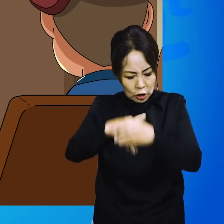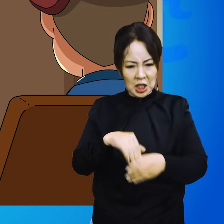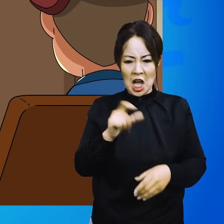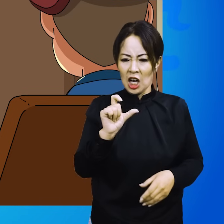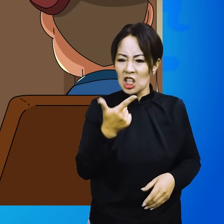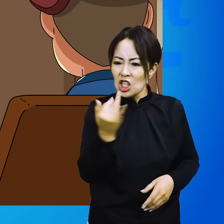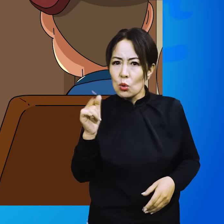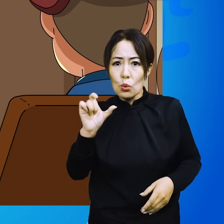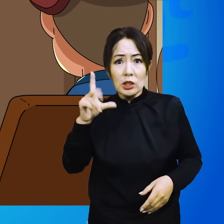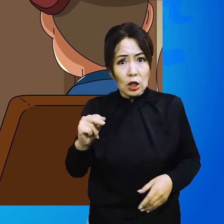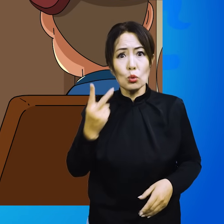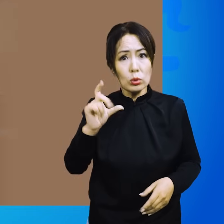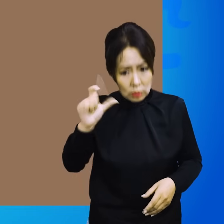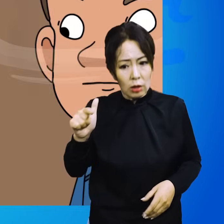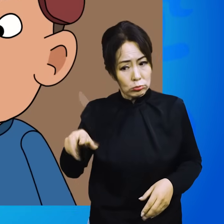Сонин багайз.